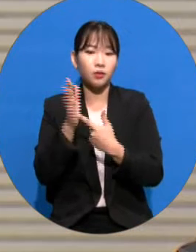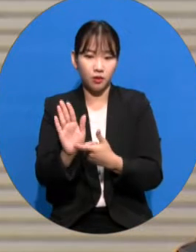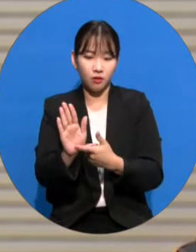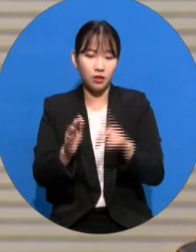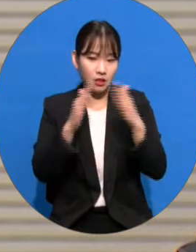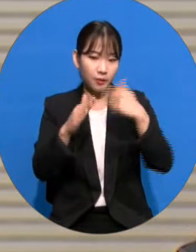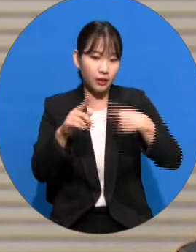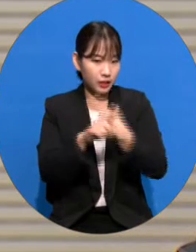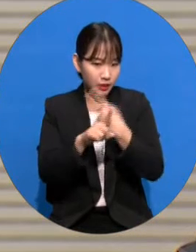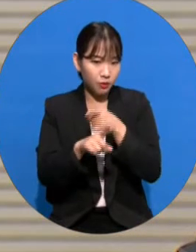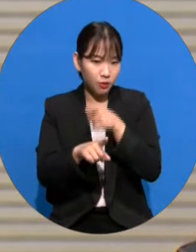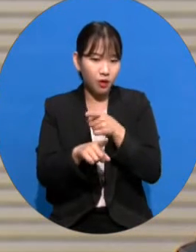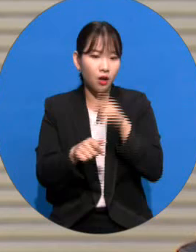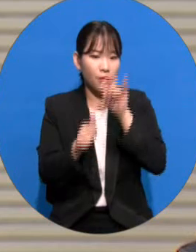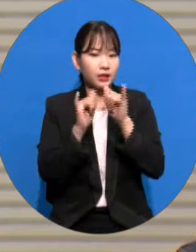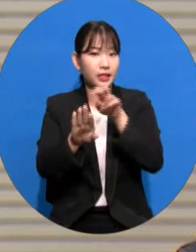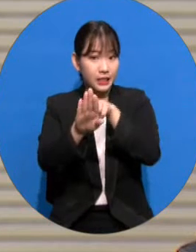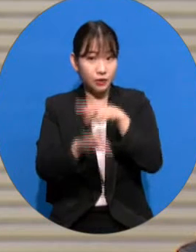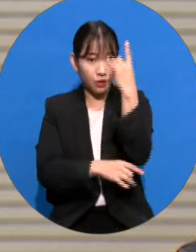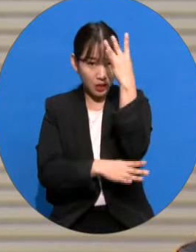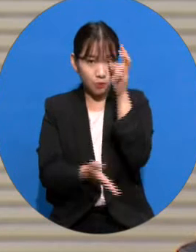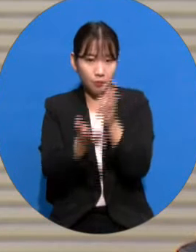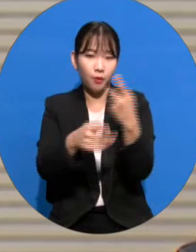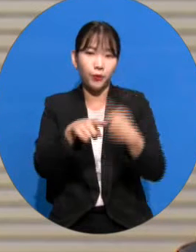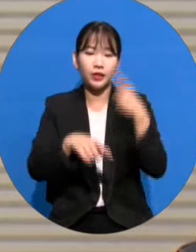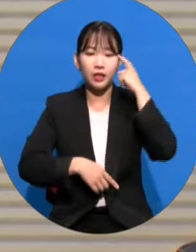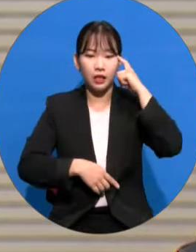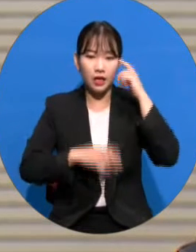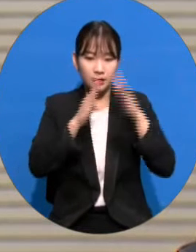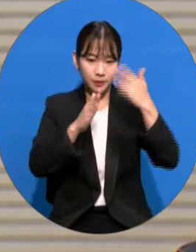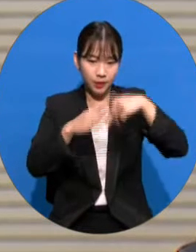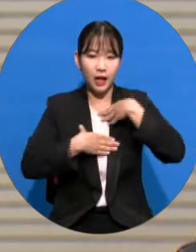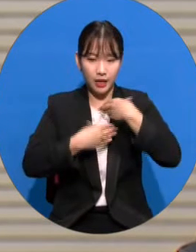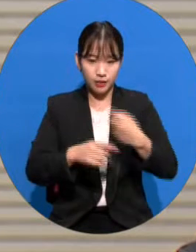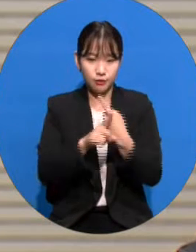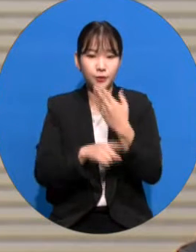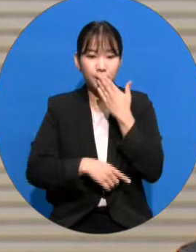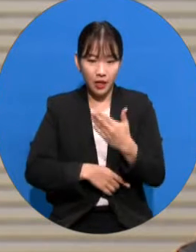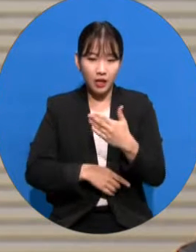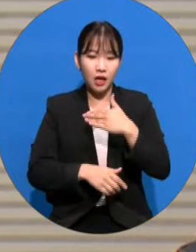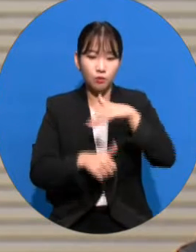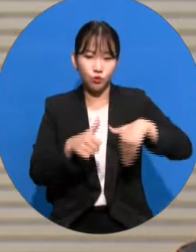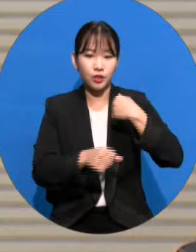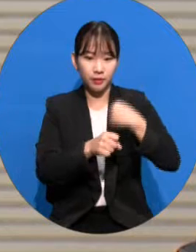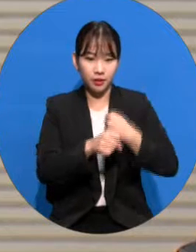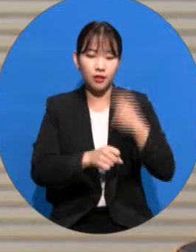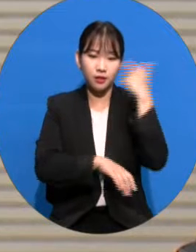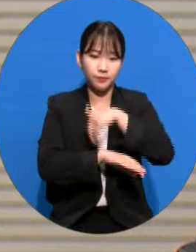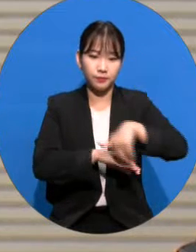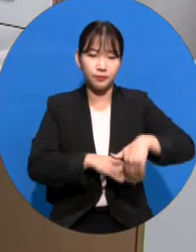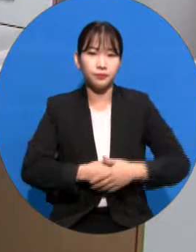7 탭 키로 를 확진 자 진료에 기본원칙으로 3 어 집에서도 안전하게 치료받을 수 있는 여건을 말해라